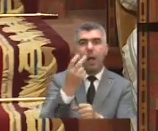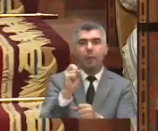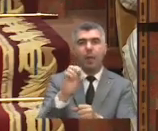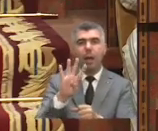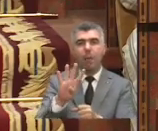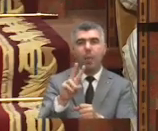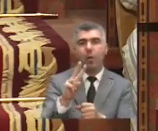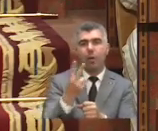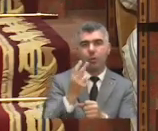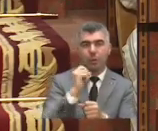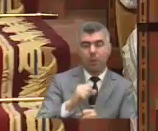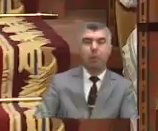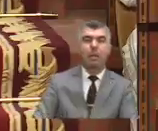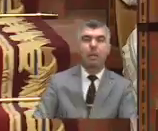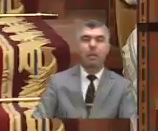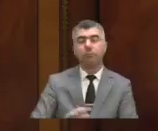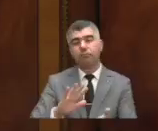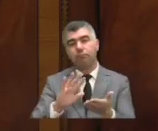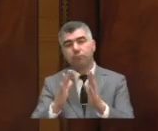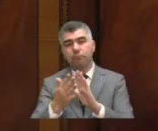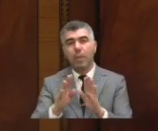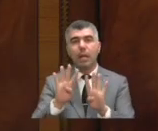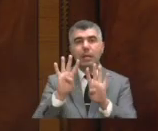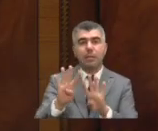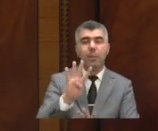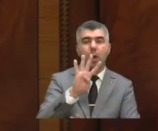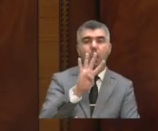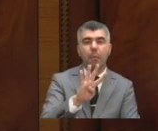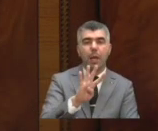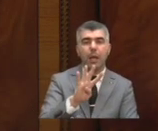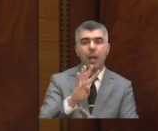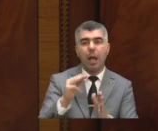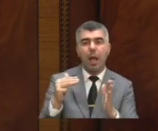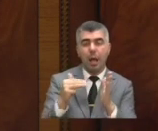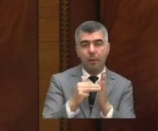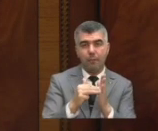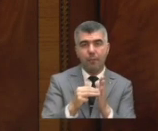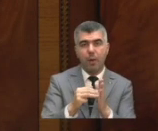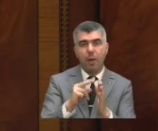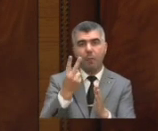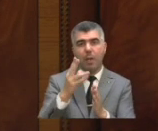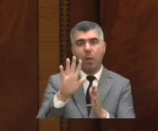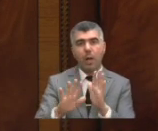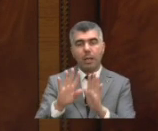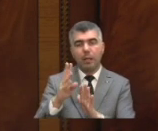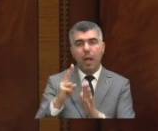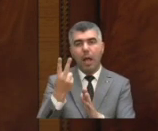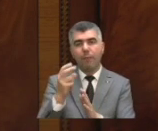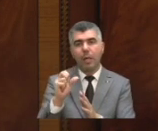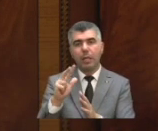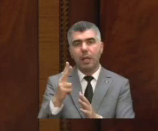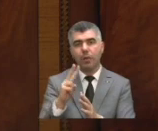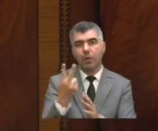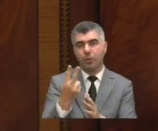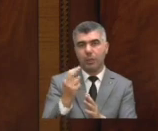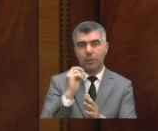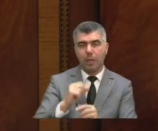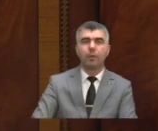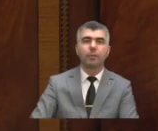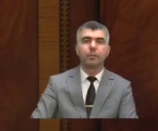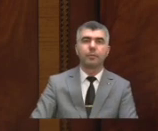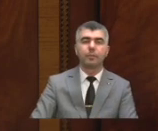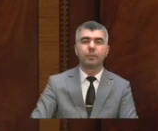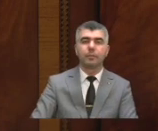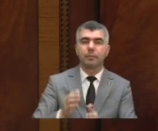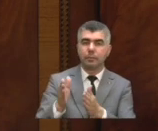2024 مقابل 4821 في سنه 2023